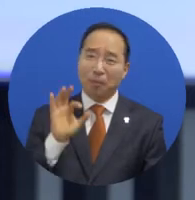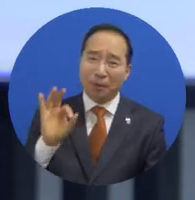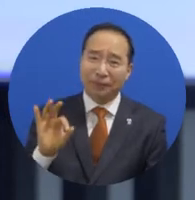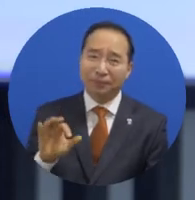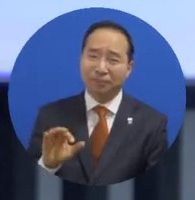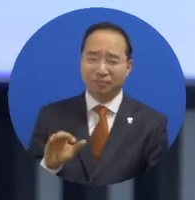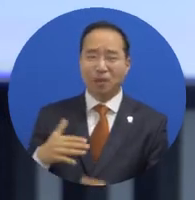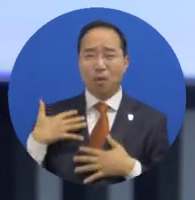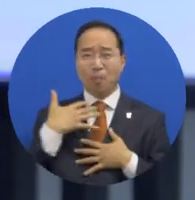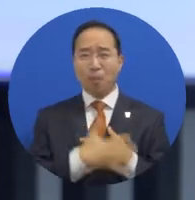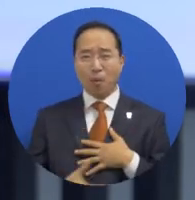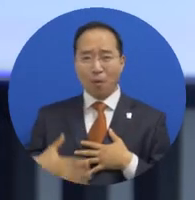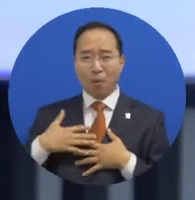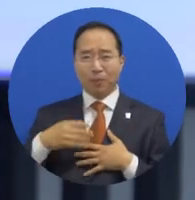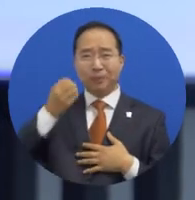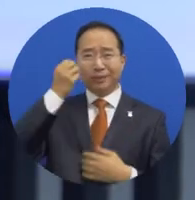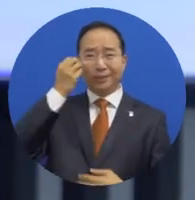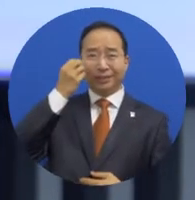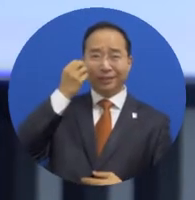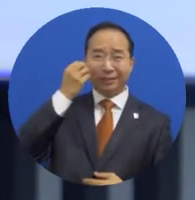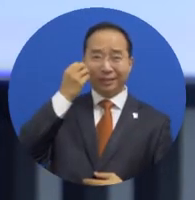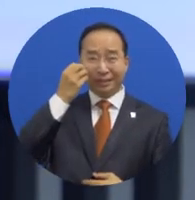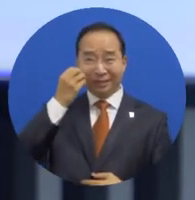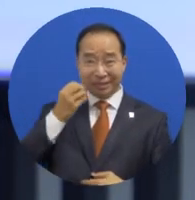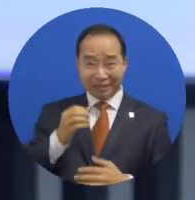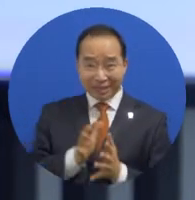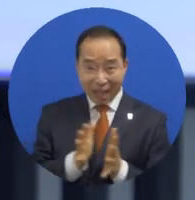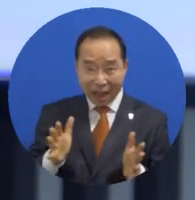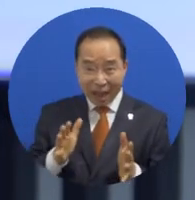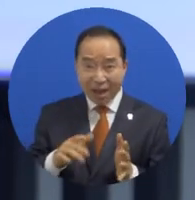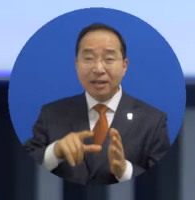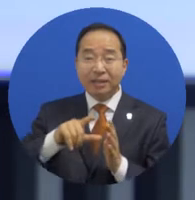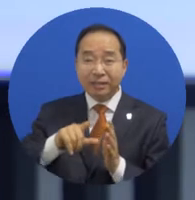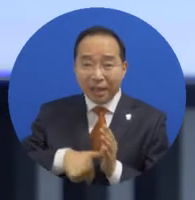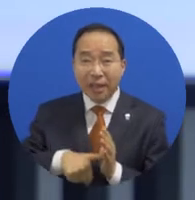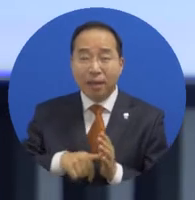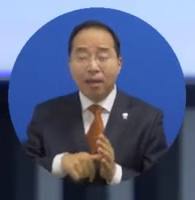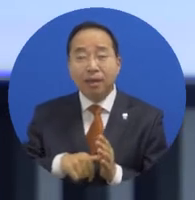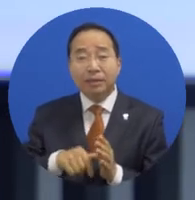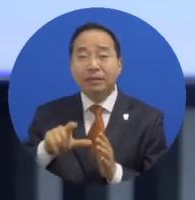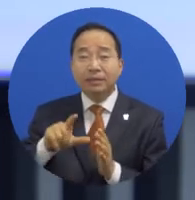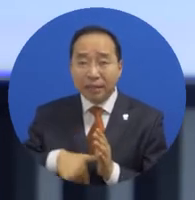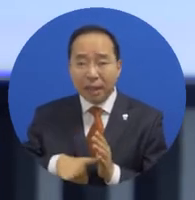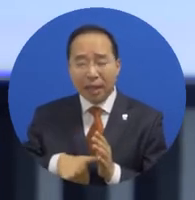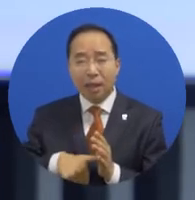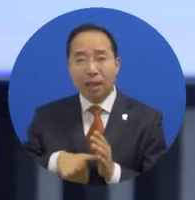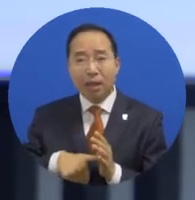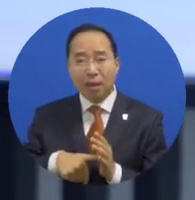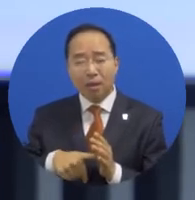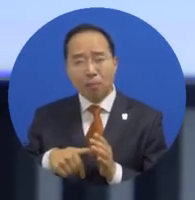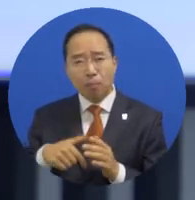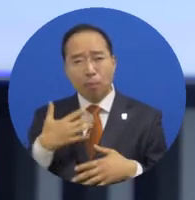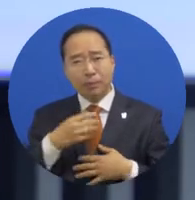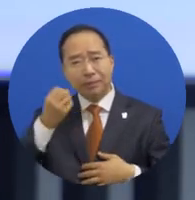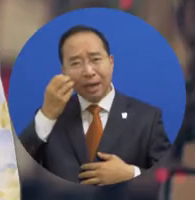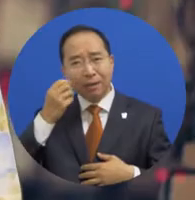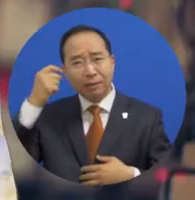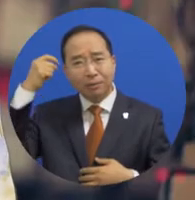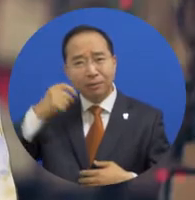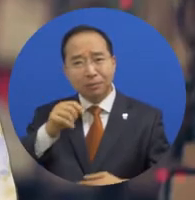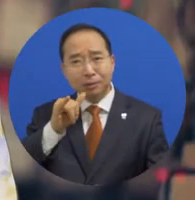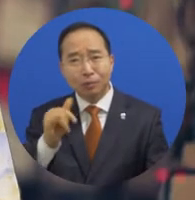몸이 이렇게 위기를 느끼시면 이 몸에서 약간 신호를 보낼 것 같은데 혹시 그런 신호를 느껴보신 적